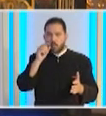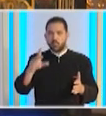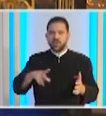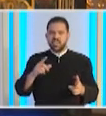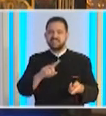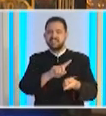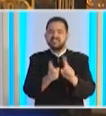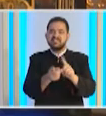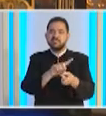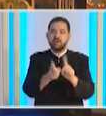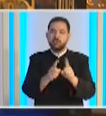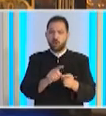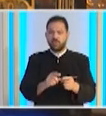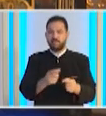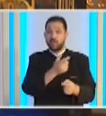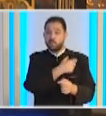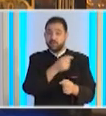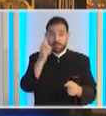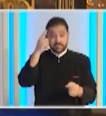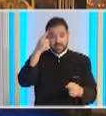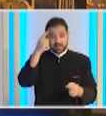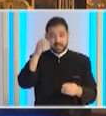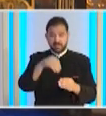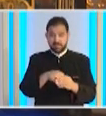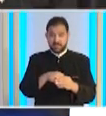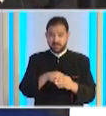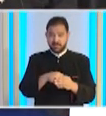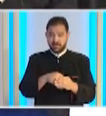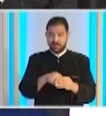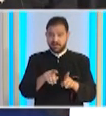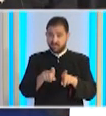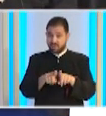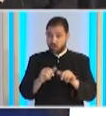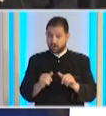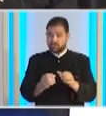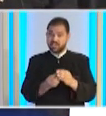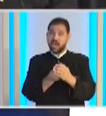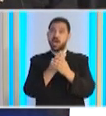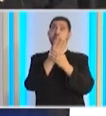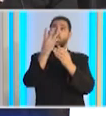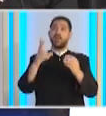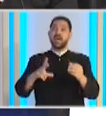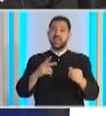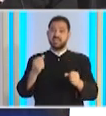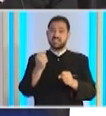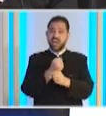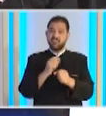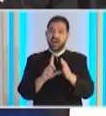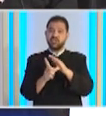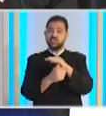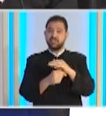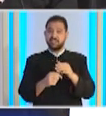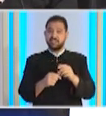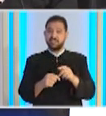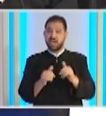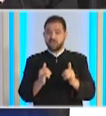schimbătoare. Putem gândi în aceste condiții că înnoirea este a face din